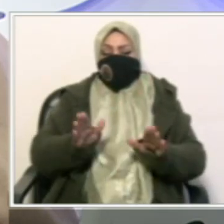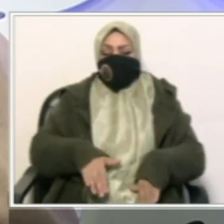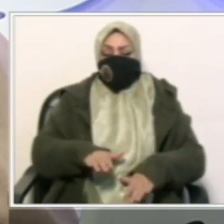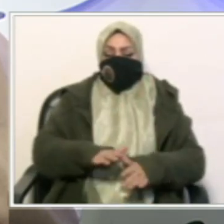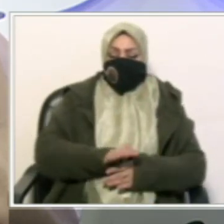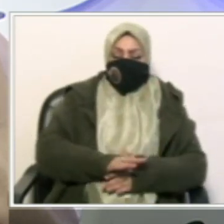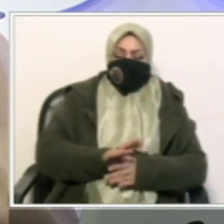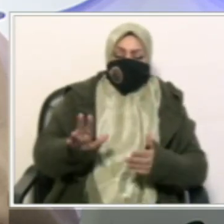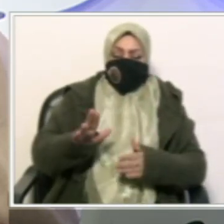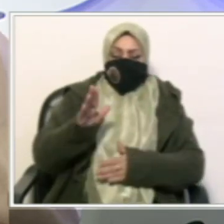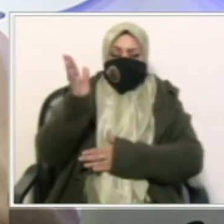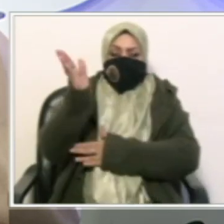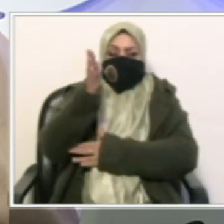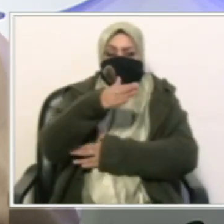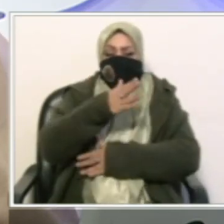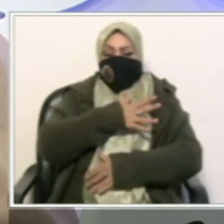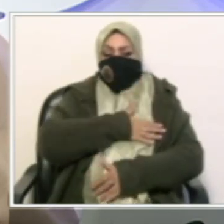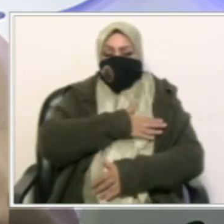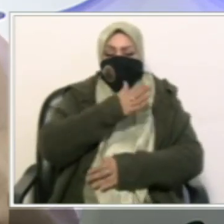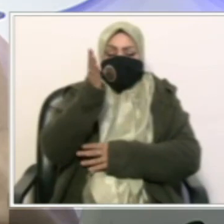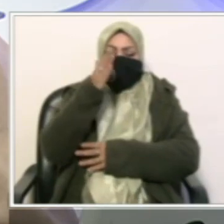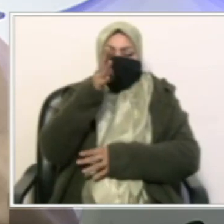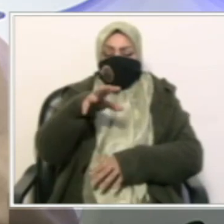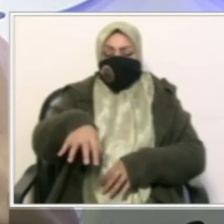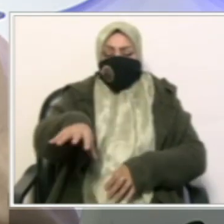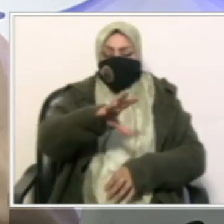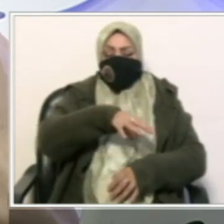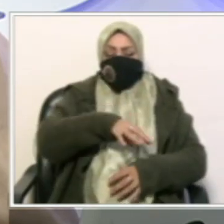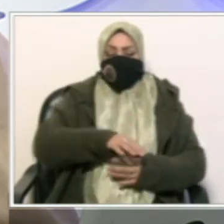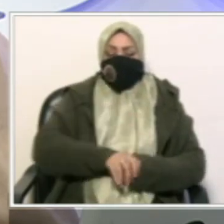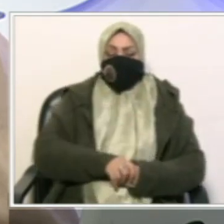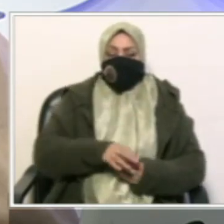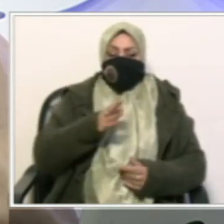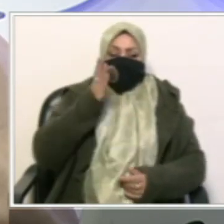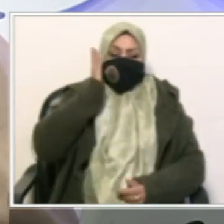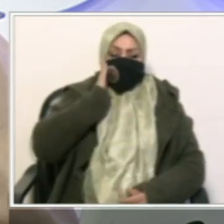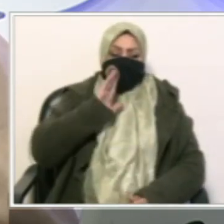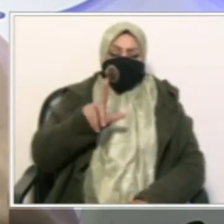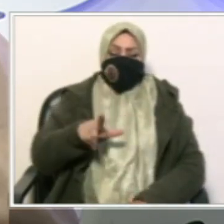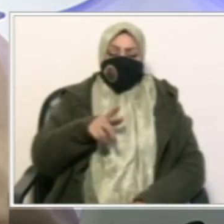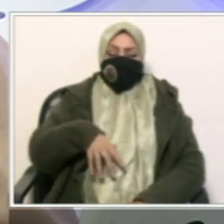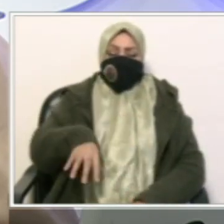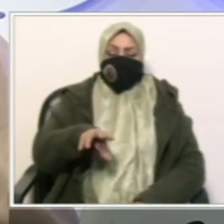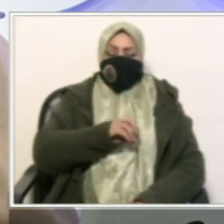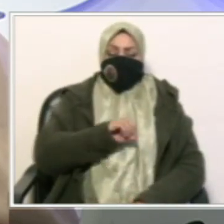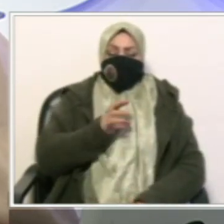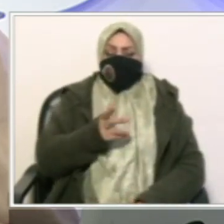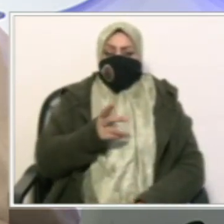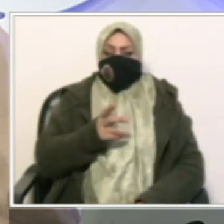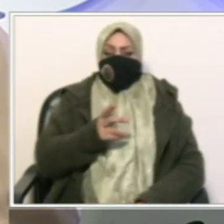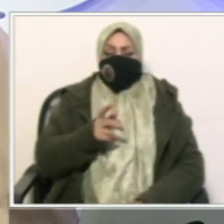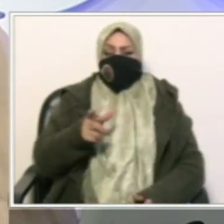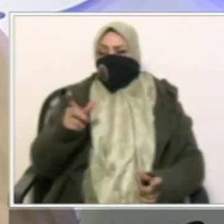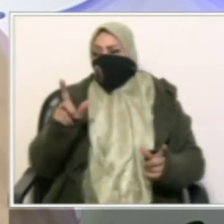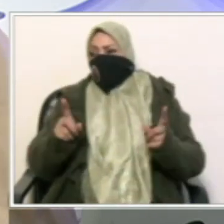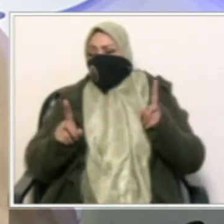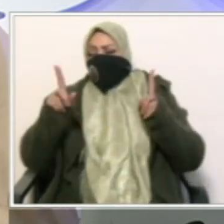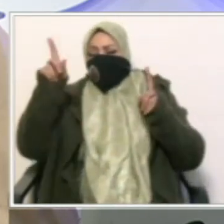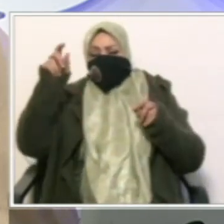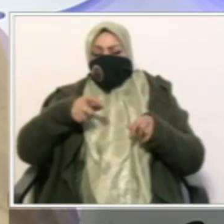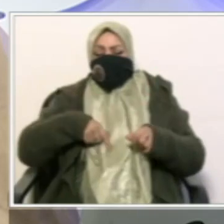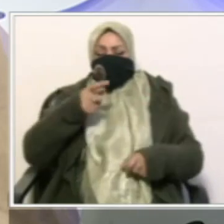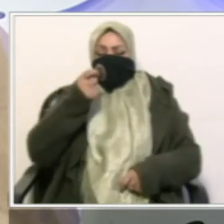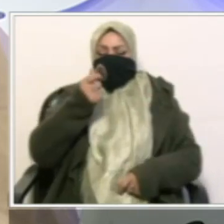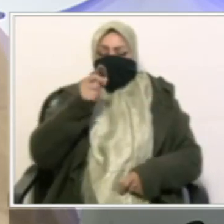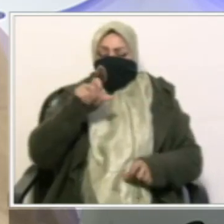وعن هذه البلاد التي ضاع حماها وضاعت ثرواتها وضاعت خيراتها، وزال أولادنا لازالوا